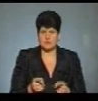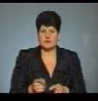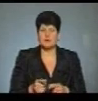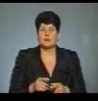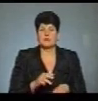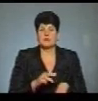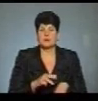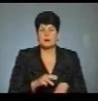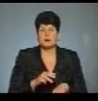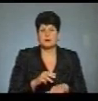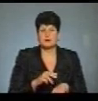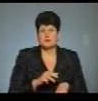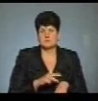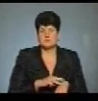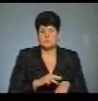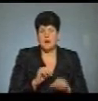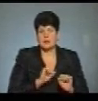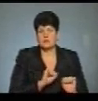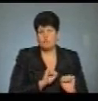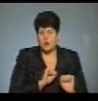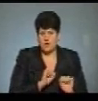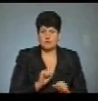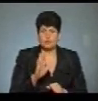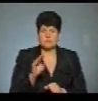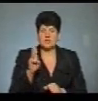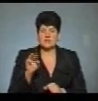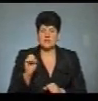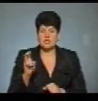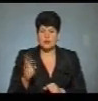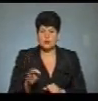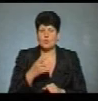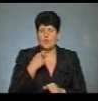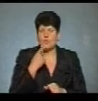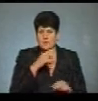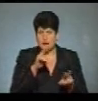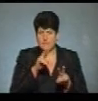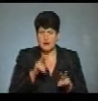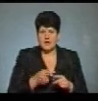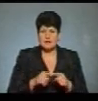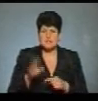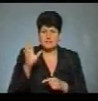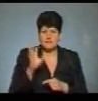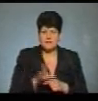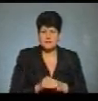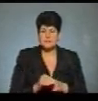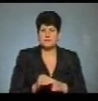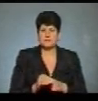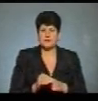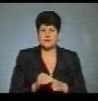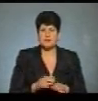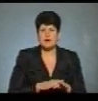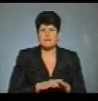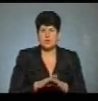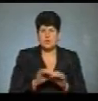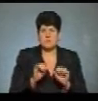Правозахисник Володимир Шевченко моніторить роботу працівників поліції під час карантину разом з Асоціацією українських моніторів дотримання прав людини.